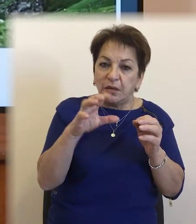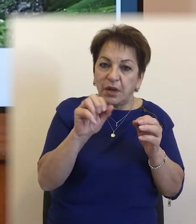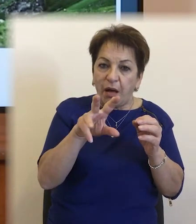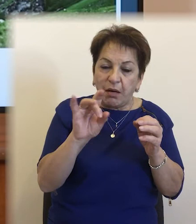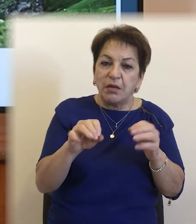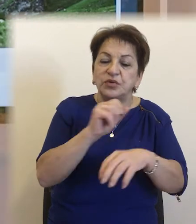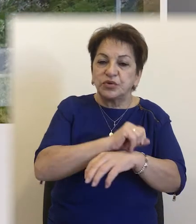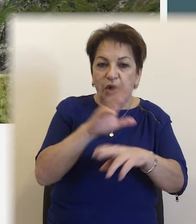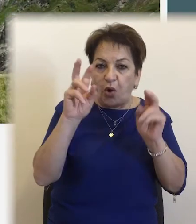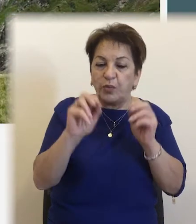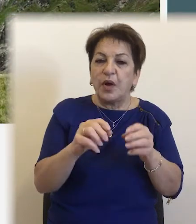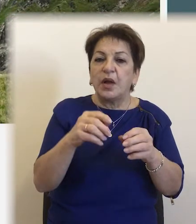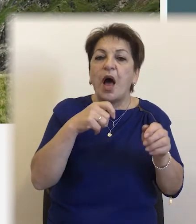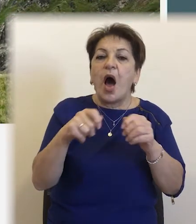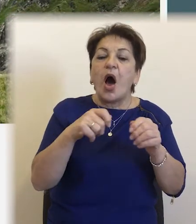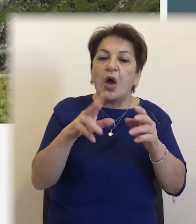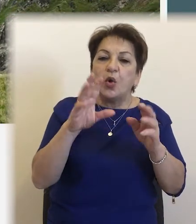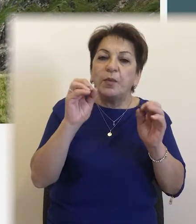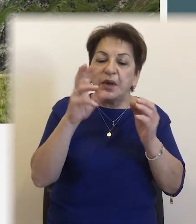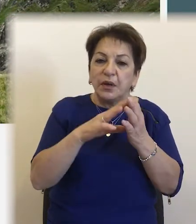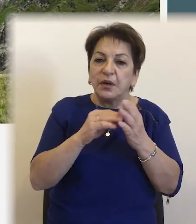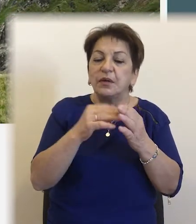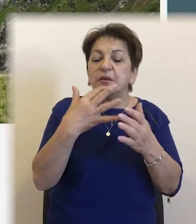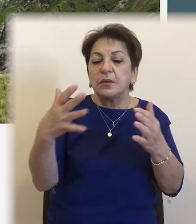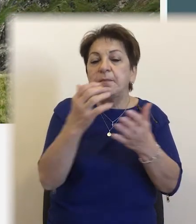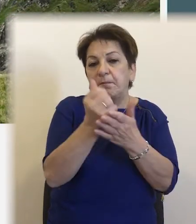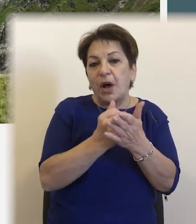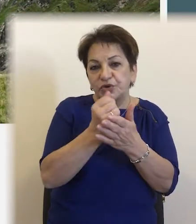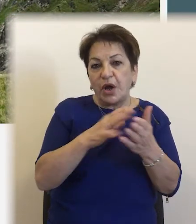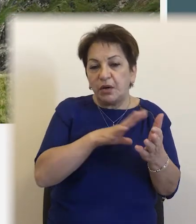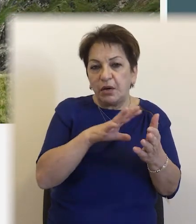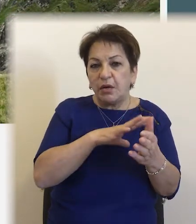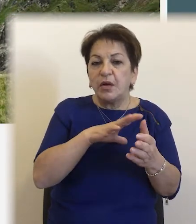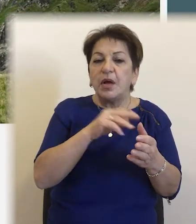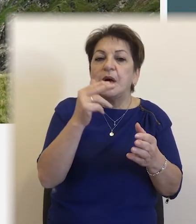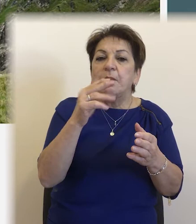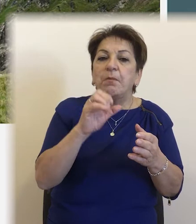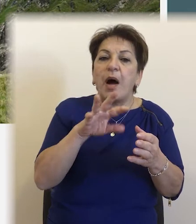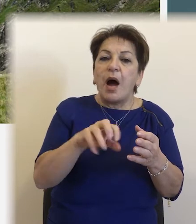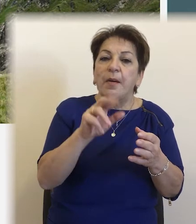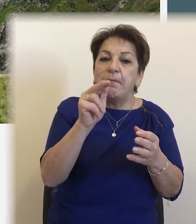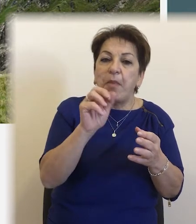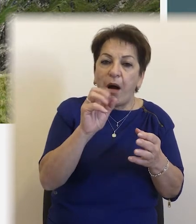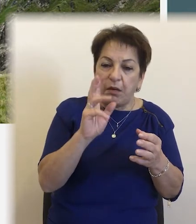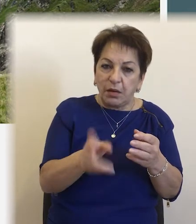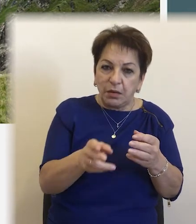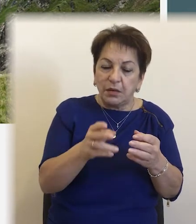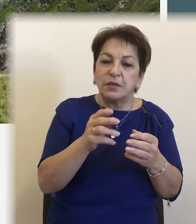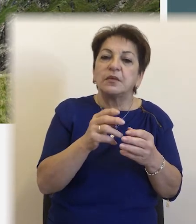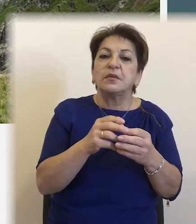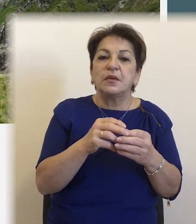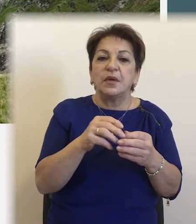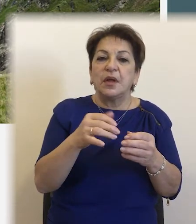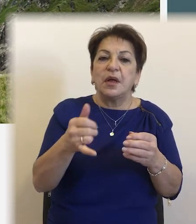և շահումյանը։ Այլումինի հումքան դիսացող նևելինային սիենիտի պաշարներով հարուստ է պամբակը, որը թեջ